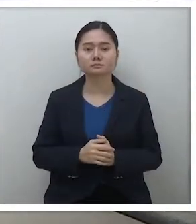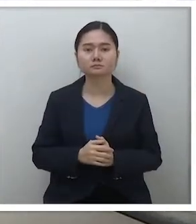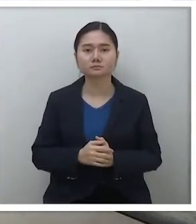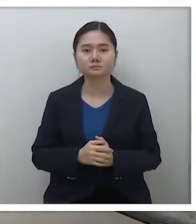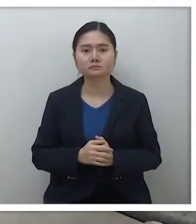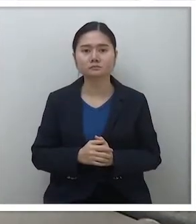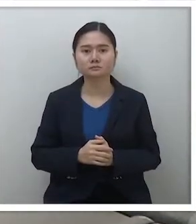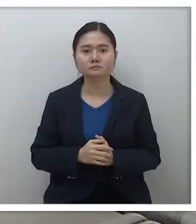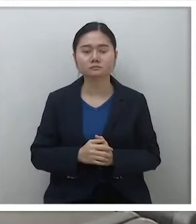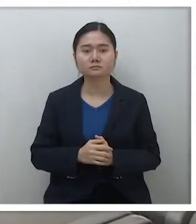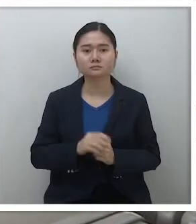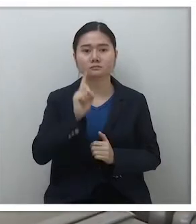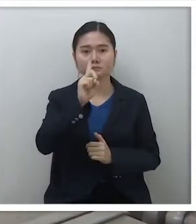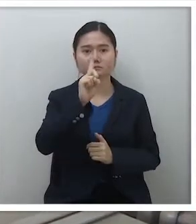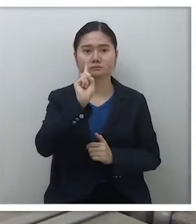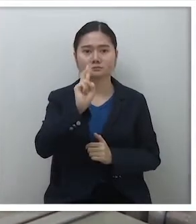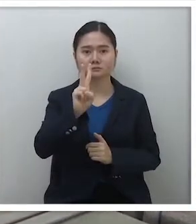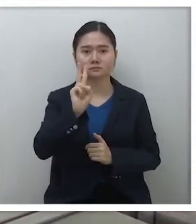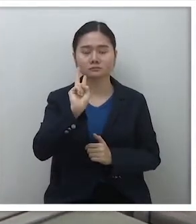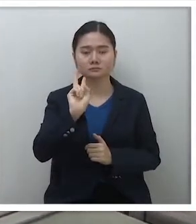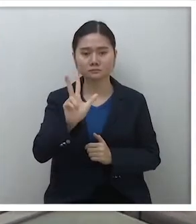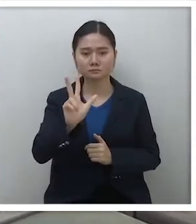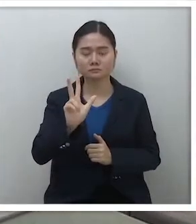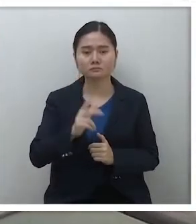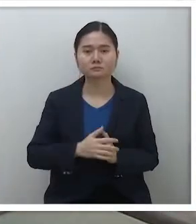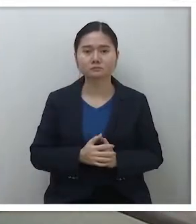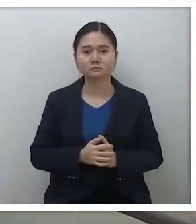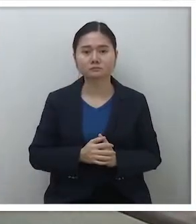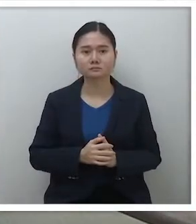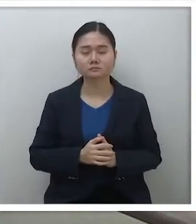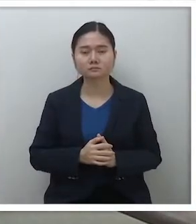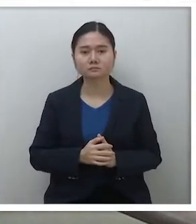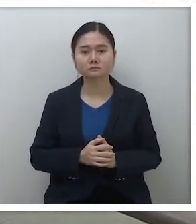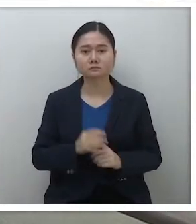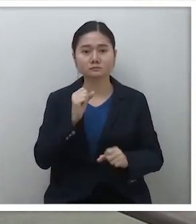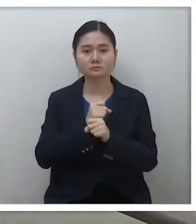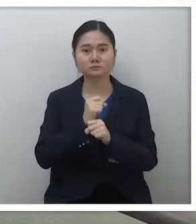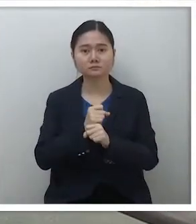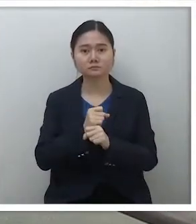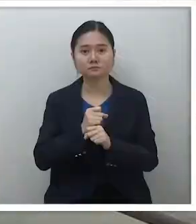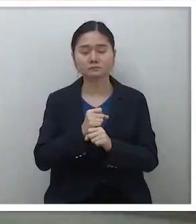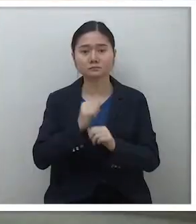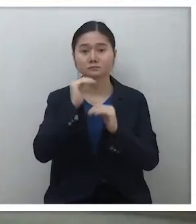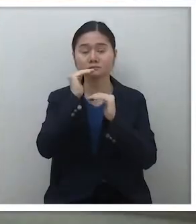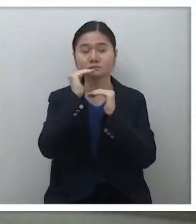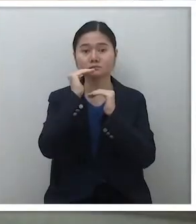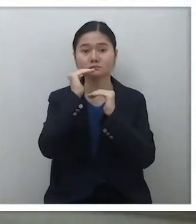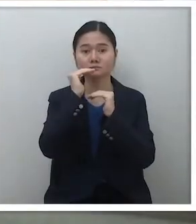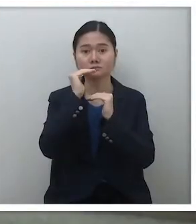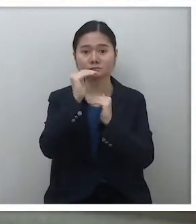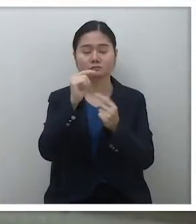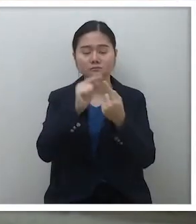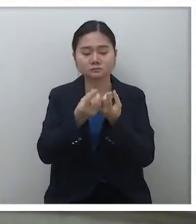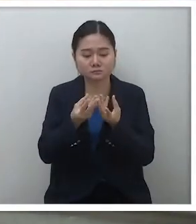1 2 3ประมาณนี้ในการที่จะกำหนดระดับของ